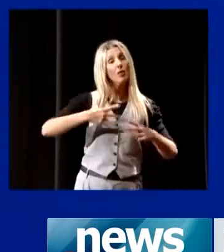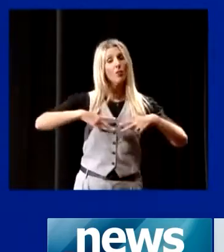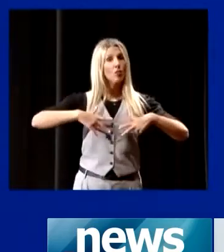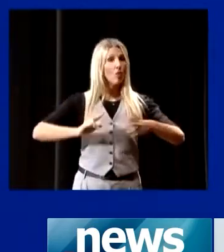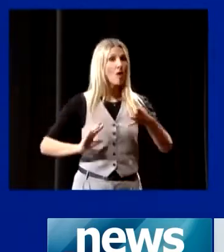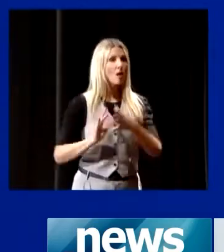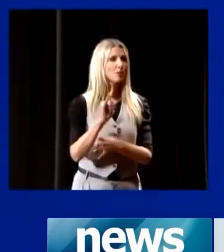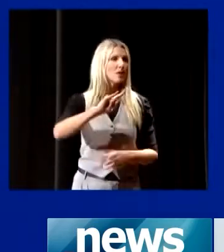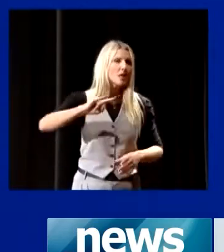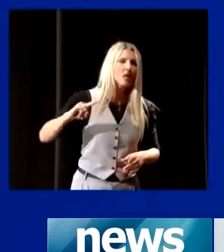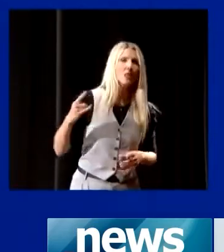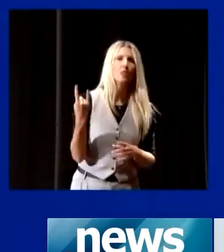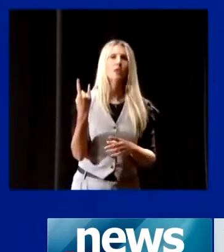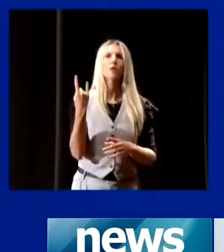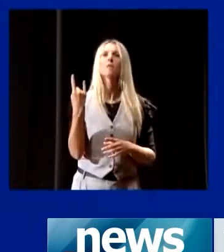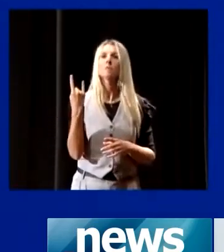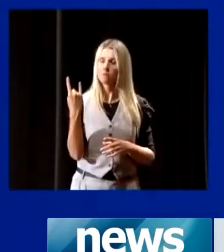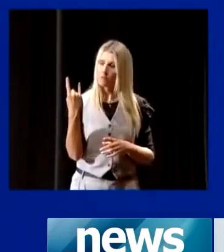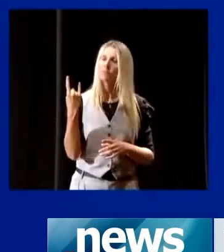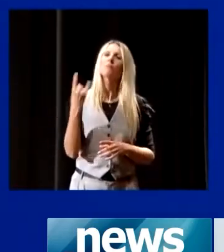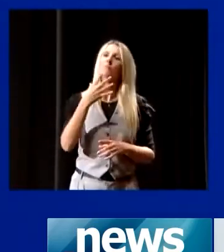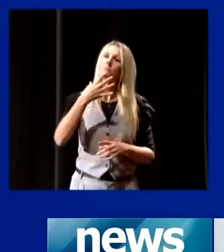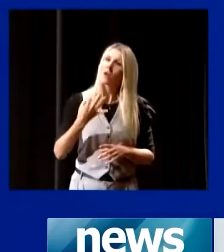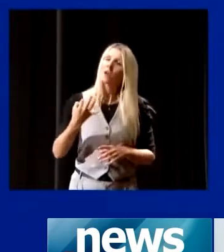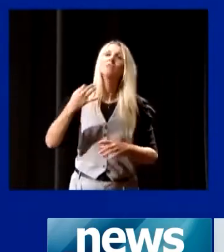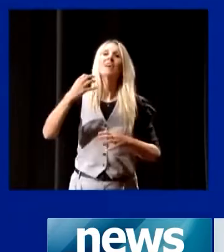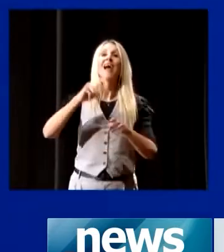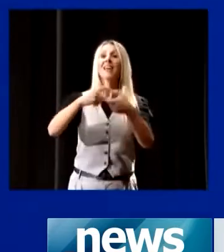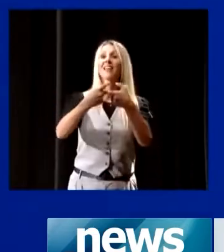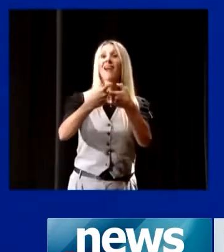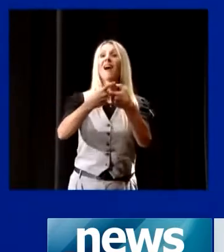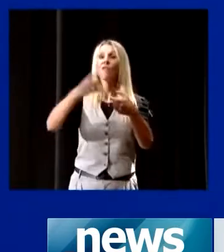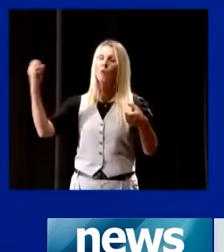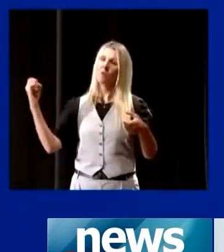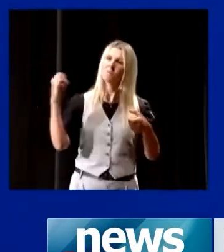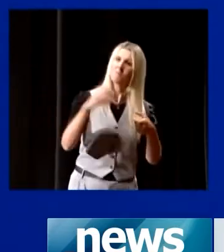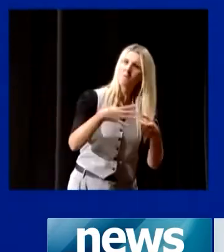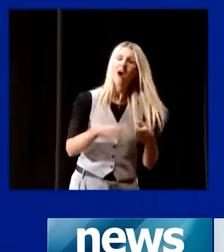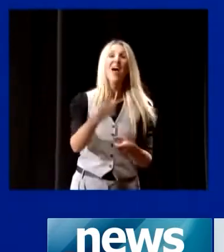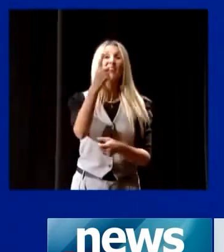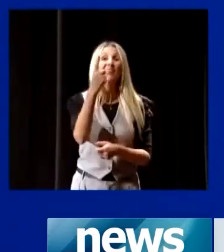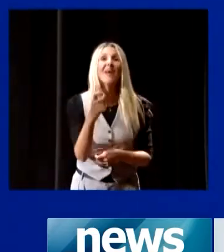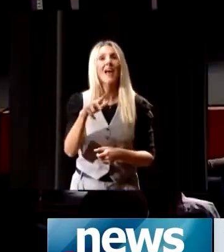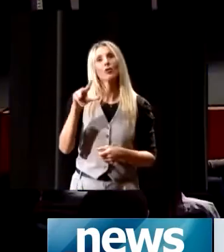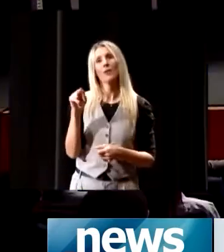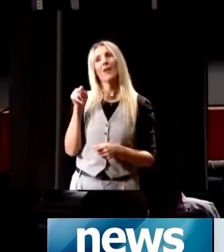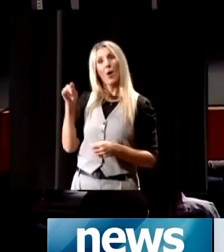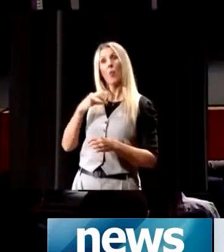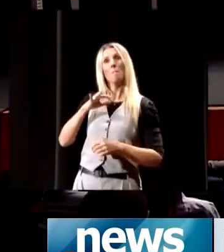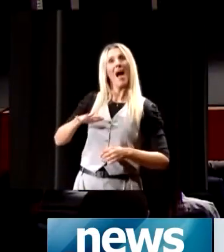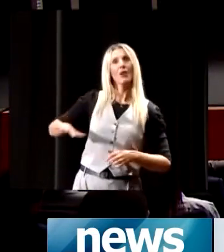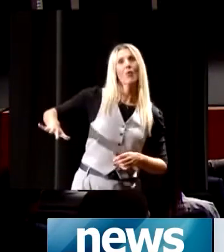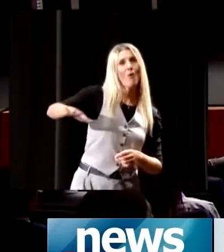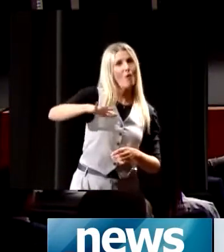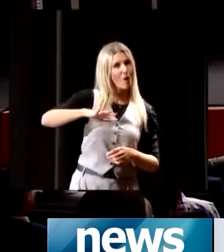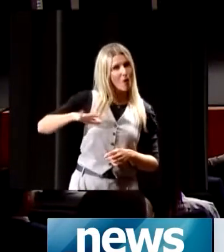έχει βάλει στο λογαριασμό της Εταιρείας Ανάπτυξης του FESINTECH 10 εκατομμύρια ευρώ, προκειμένου να ολοκληρωθεί